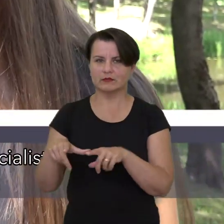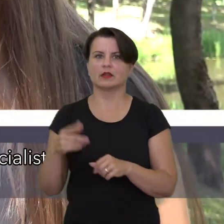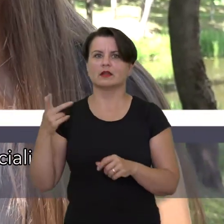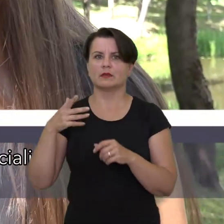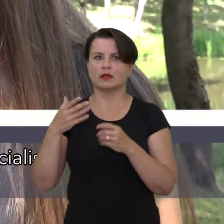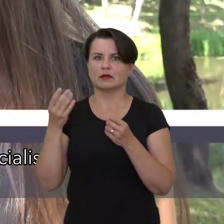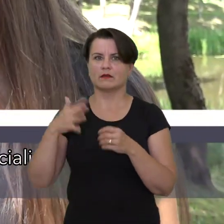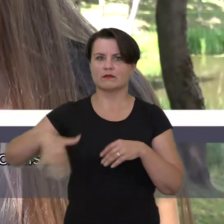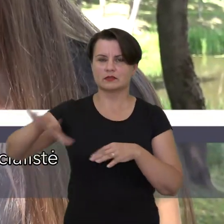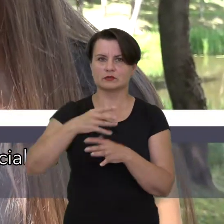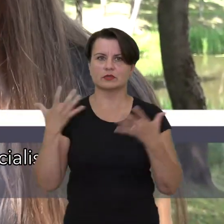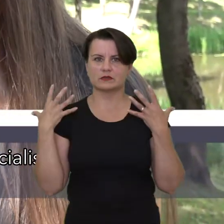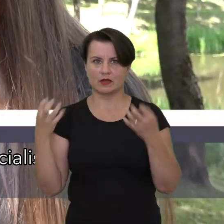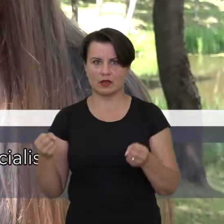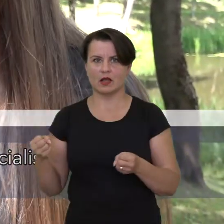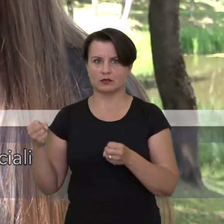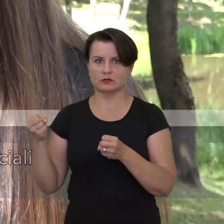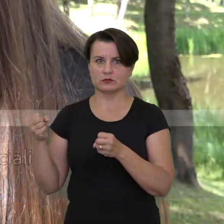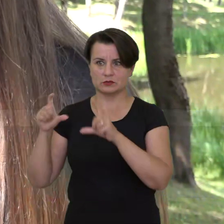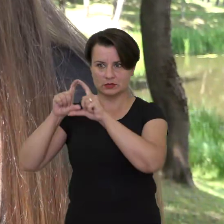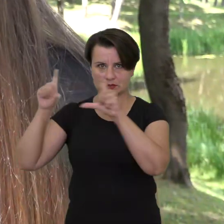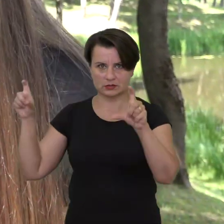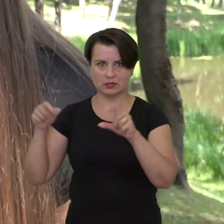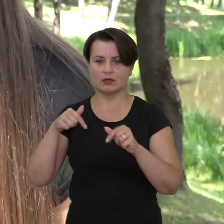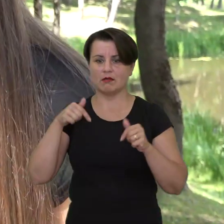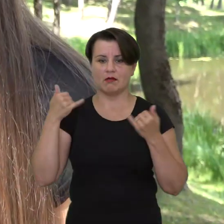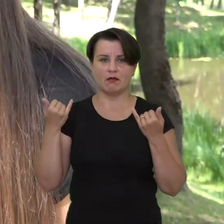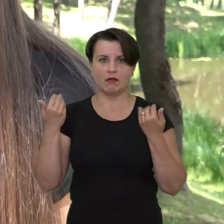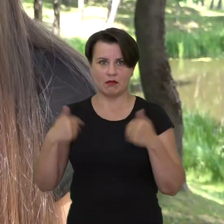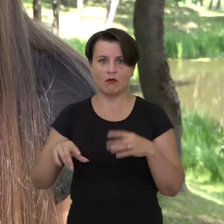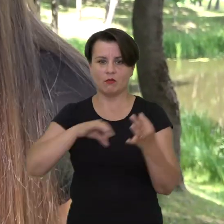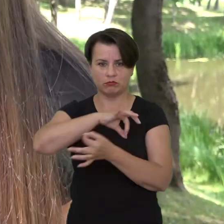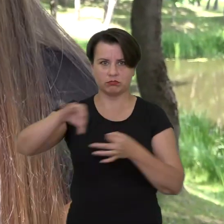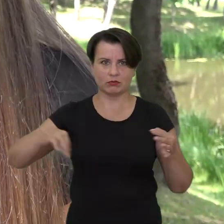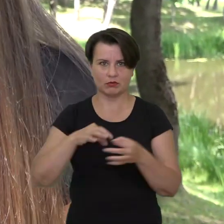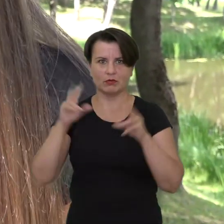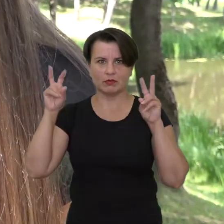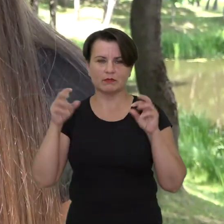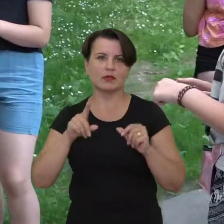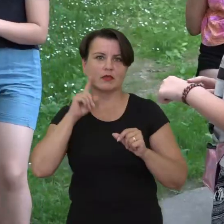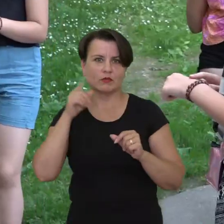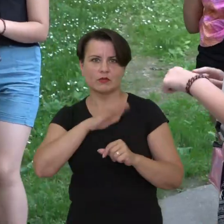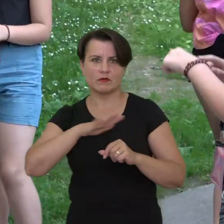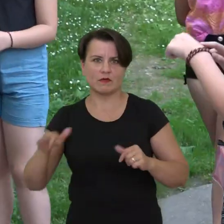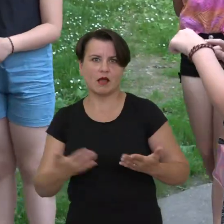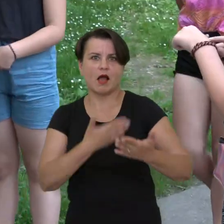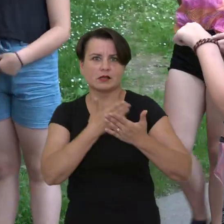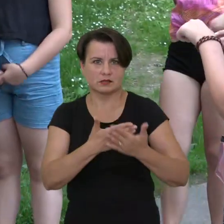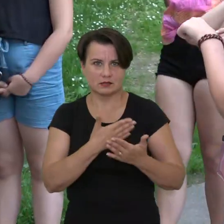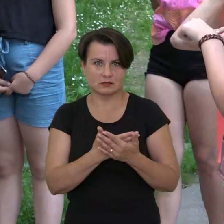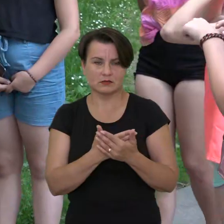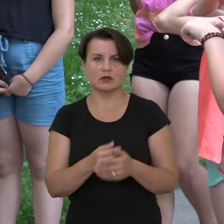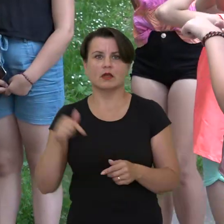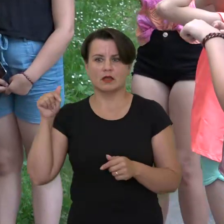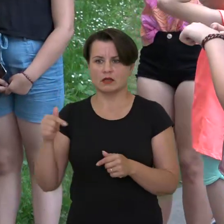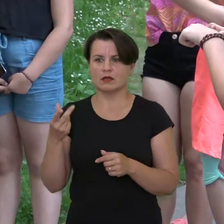šiemet įgyvendina projektą Elgesio keitimo iniciatyvos Kėdainių rajono jaunimui ir vaikams. Šis projektas yra